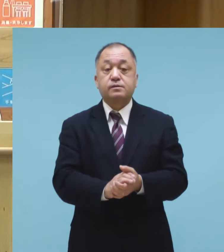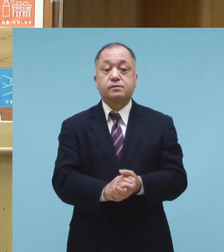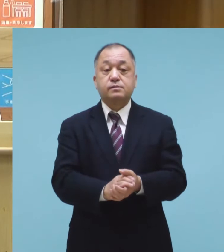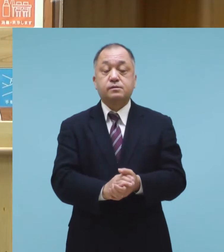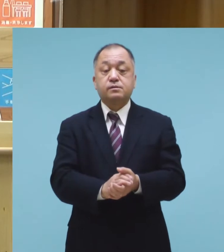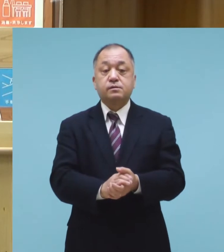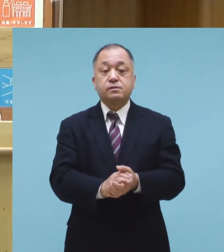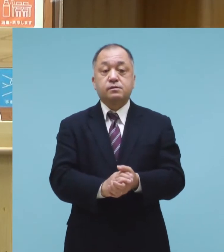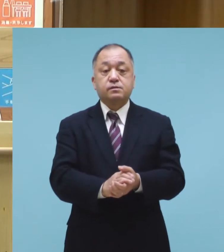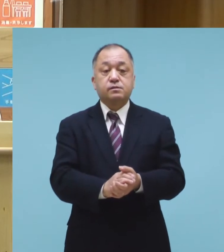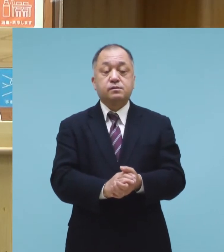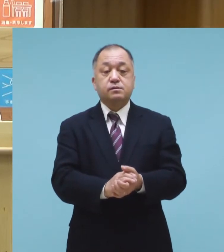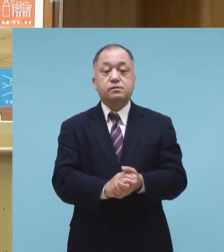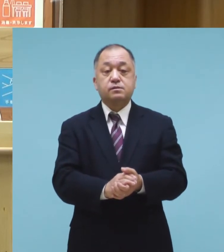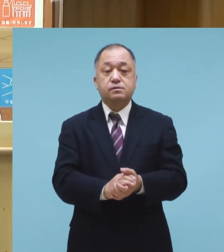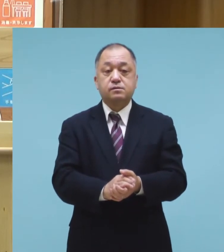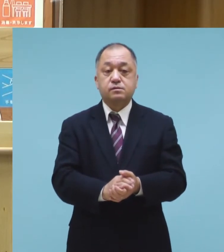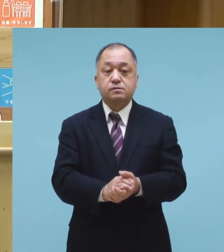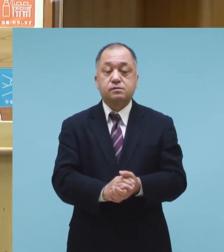の方。